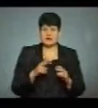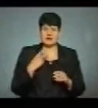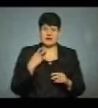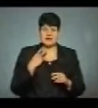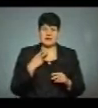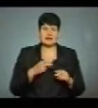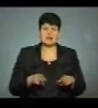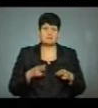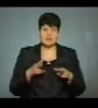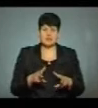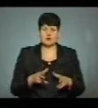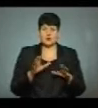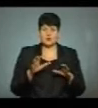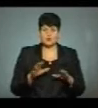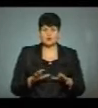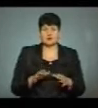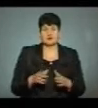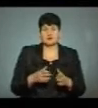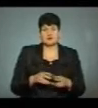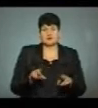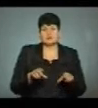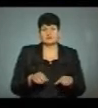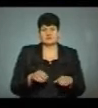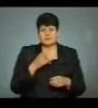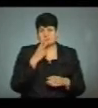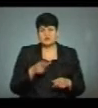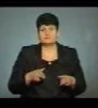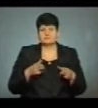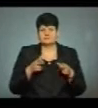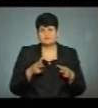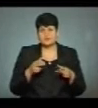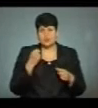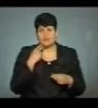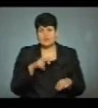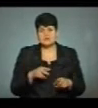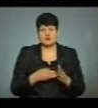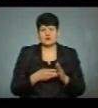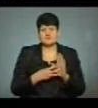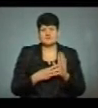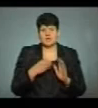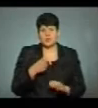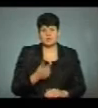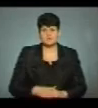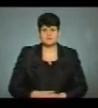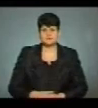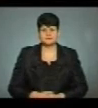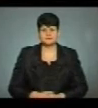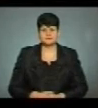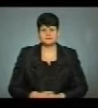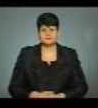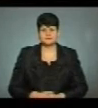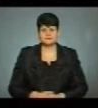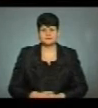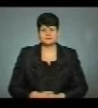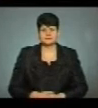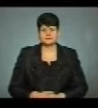передбачає ув'язнення до 8 років, повідомив речник Нацполіції області Сергій Крета. Діана Ярошенко, Любов Гадомська, Василь Панчук. Новини на